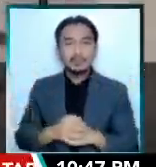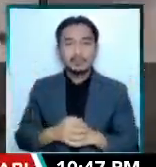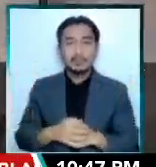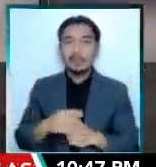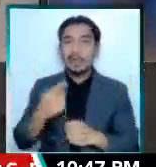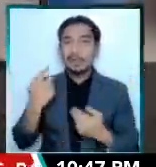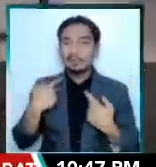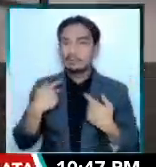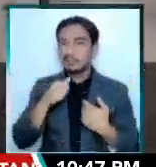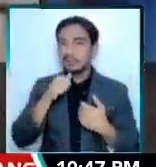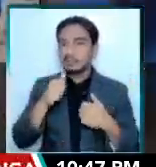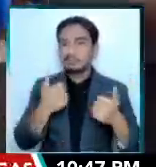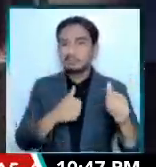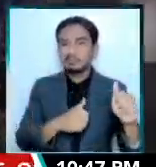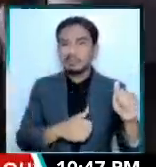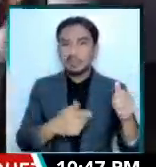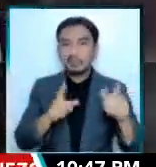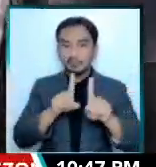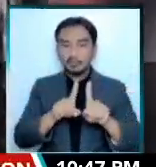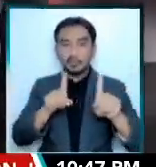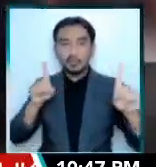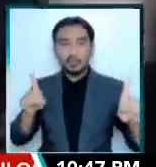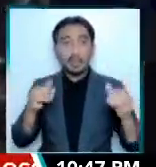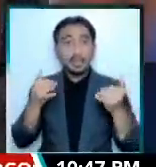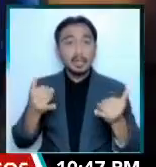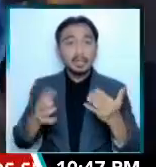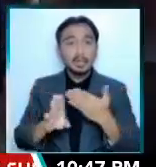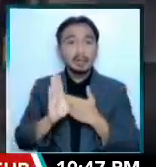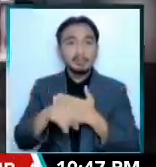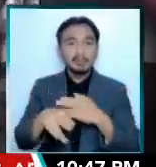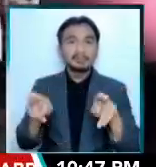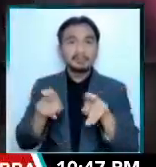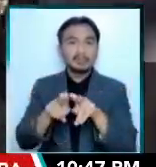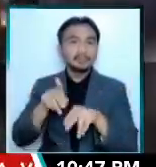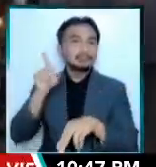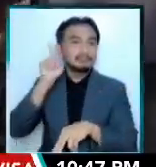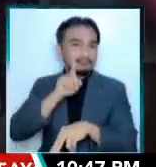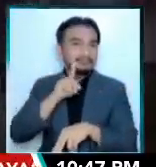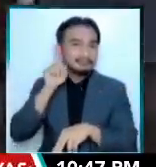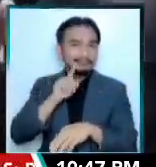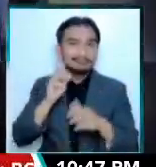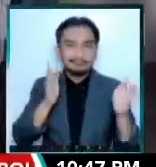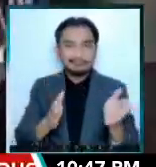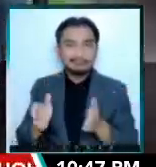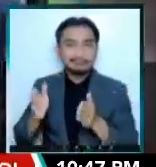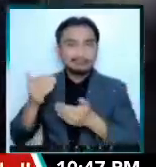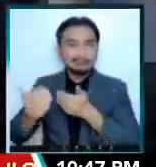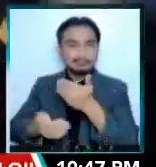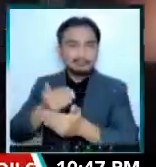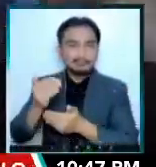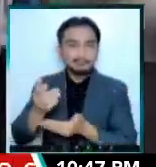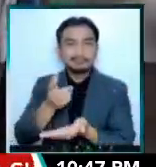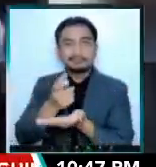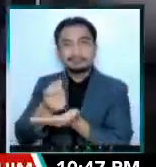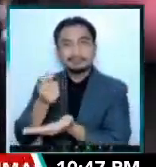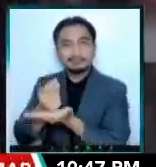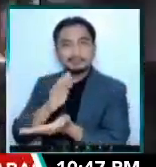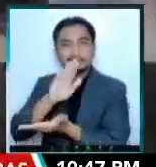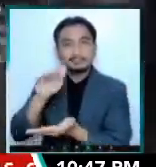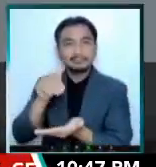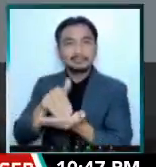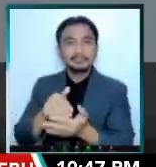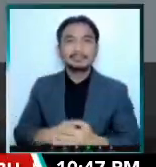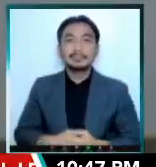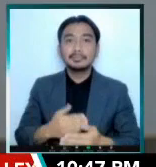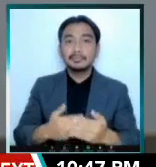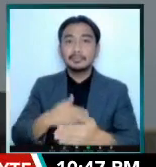physical distancing. Ngayong araw, balik normal na at maayos ng sitwasyon sa vaccination site. Sa panayam naman kay Vaccine